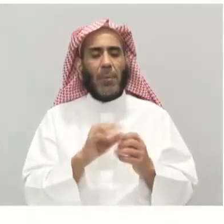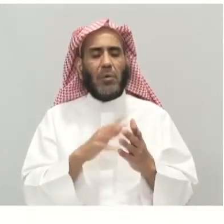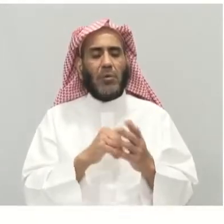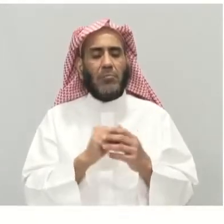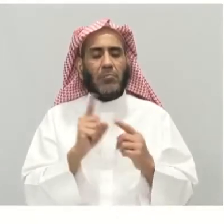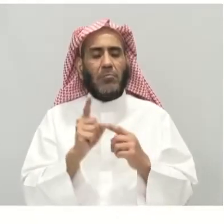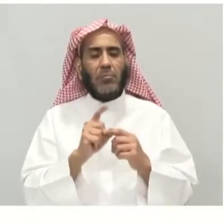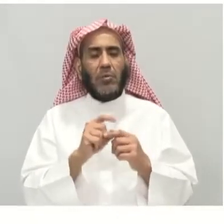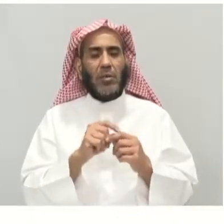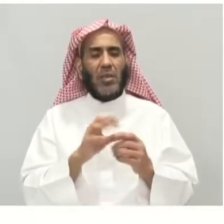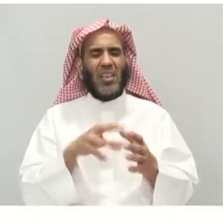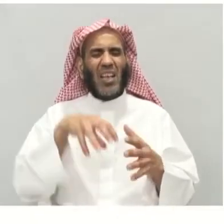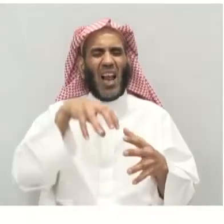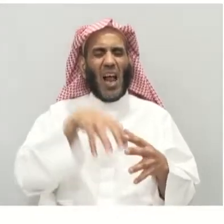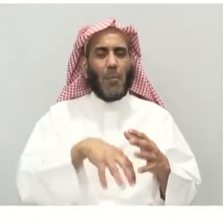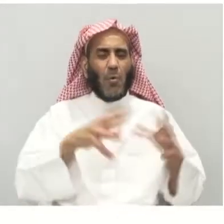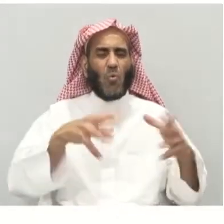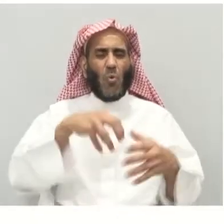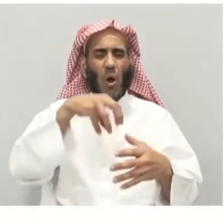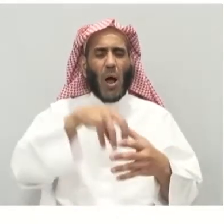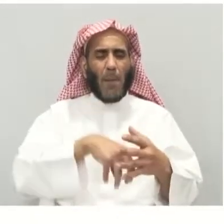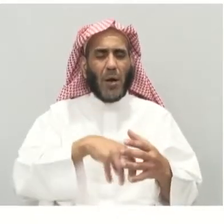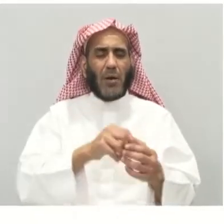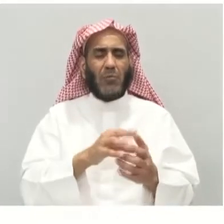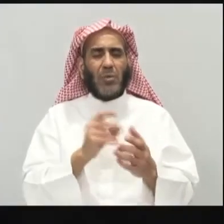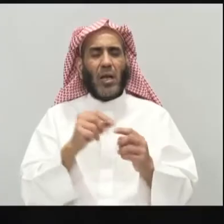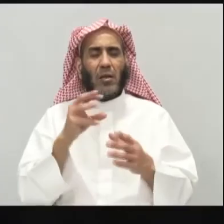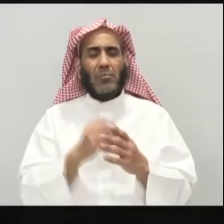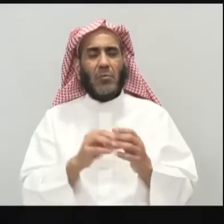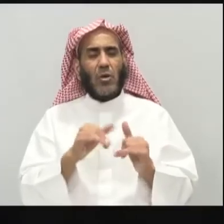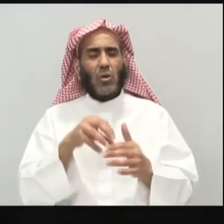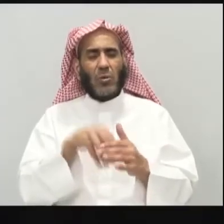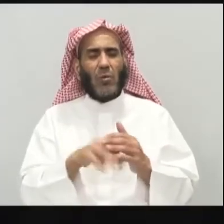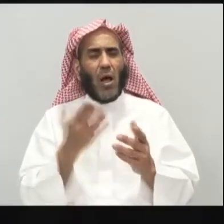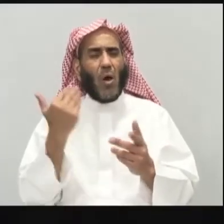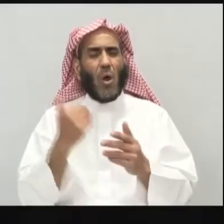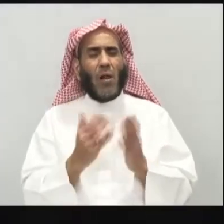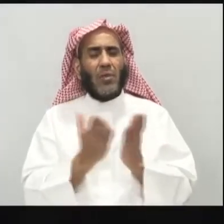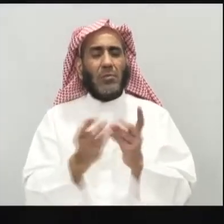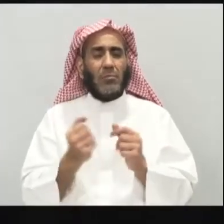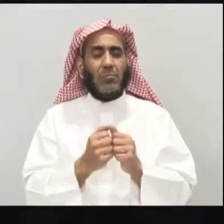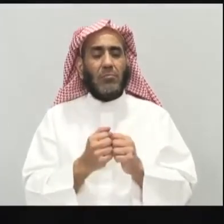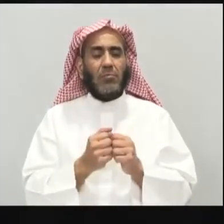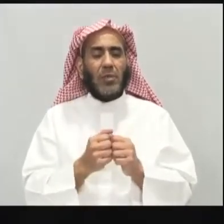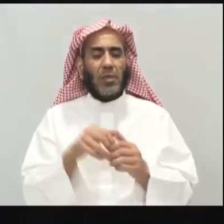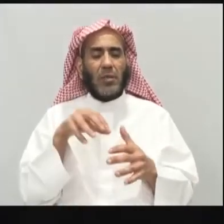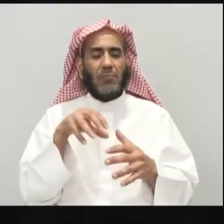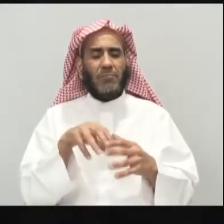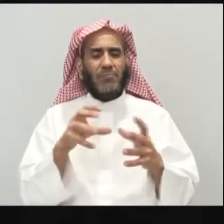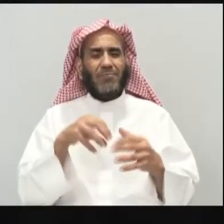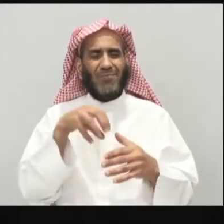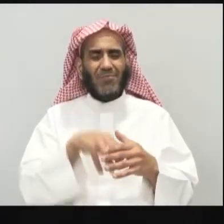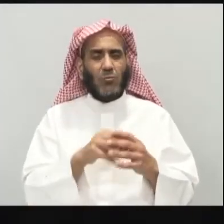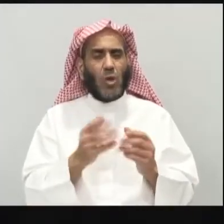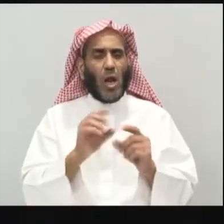عندنا اللي هو طريقه الغمر الغمر في البطانه هذه احد الطرق التي ذكرناها واخذناها في الحصه الماضيه هذه الطريقه اخذناها